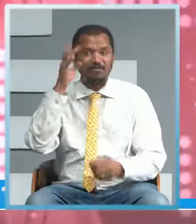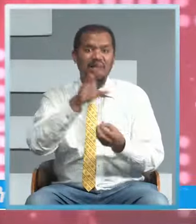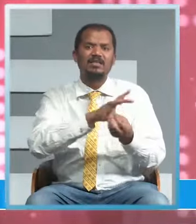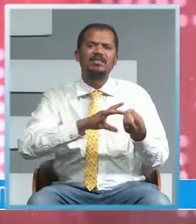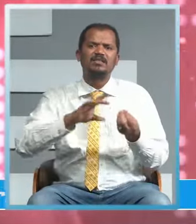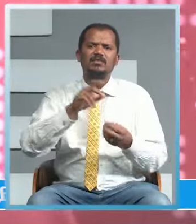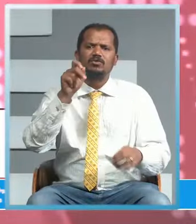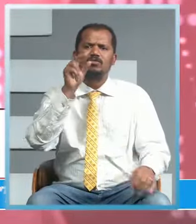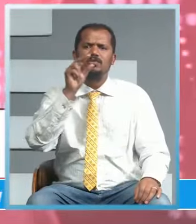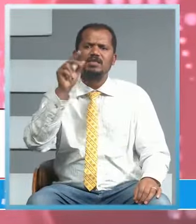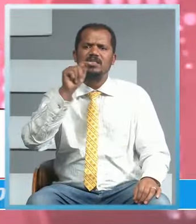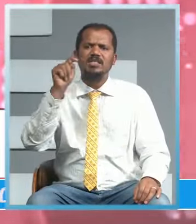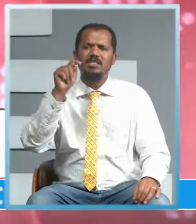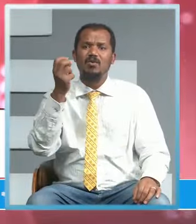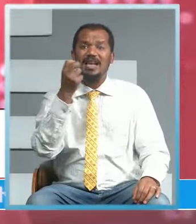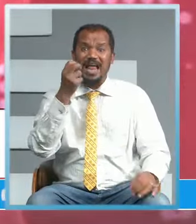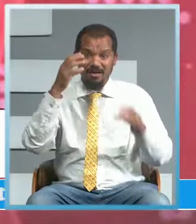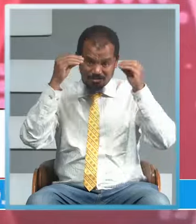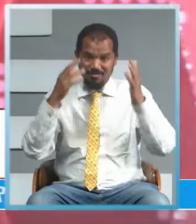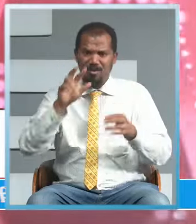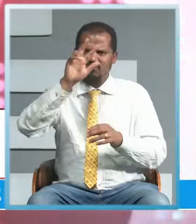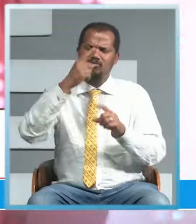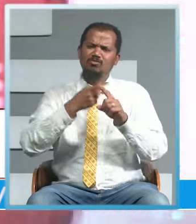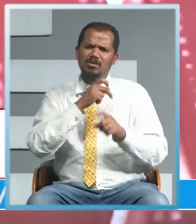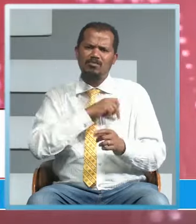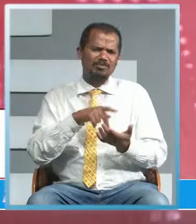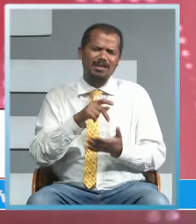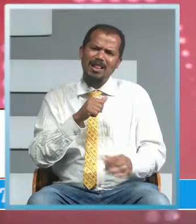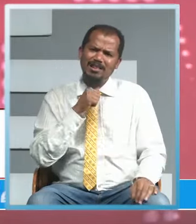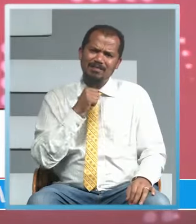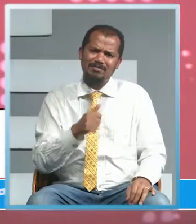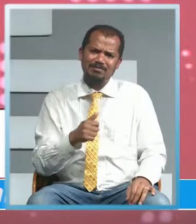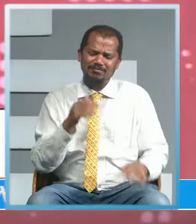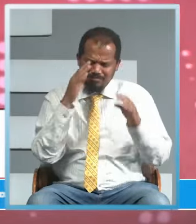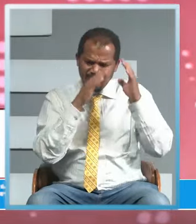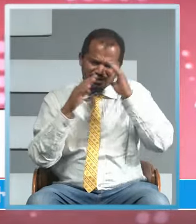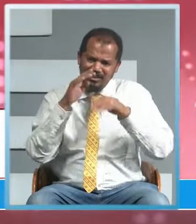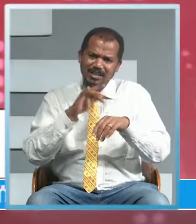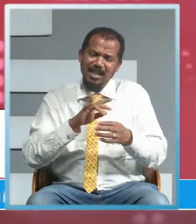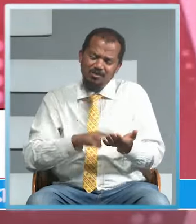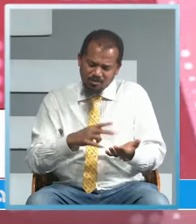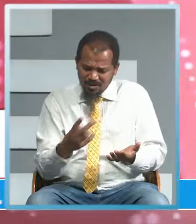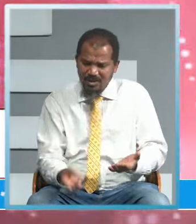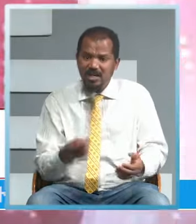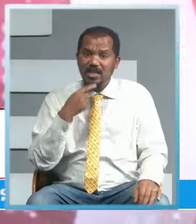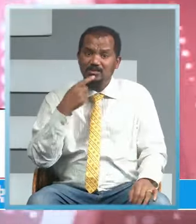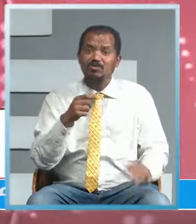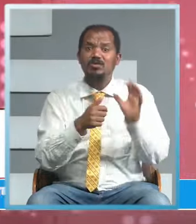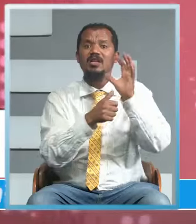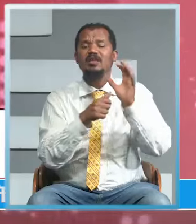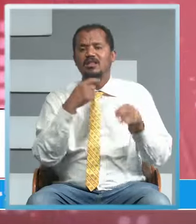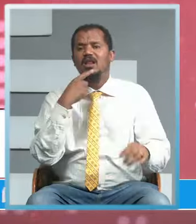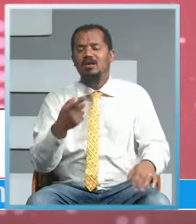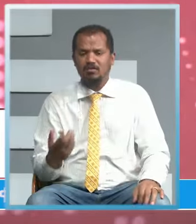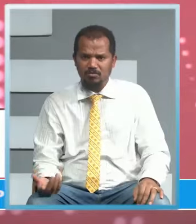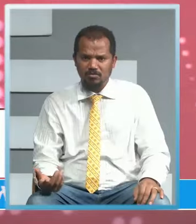በአፋር ክልል የዱብቲ ወረዳ መምህራን የሶስት ወር ደሞዝ ላልተከፈለን በችግር ላይ ወርቀናል ሲሉ